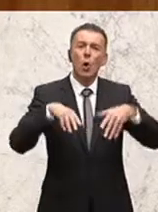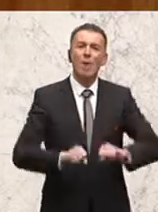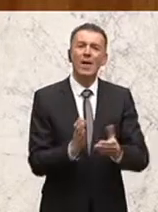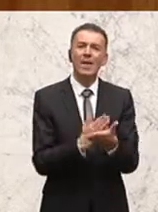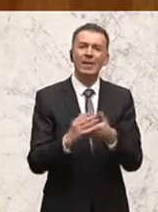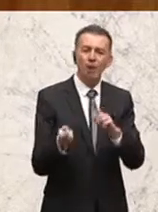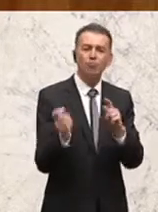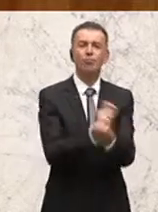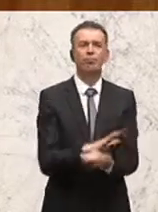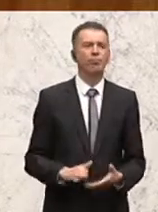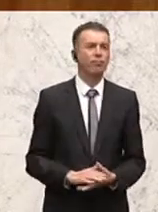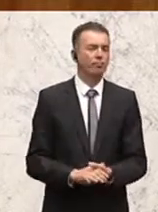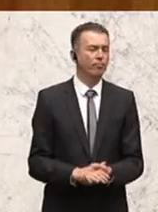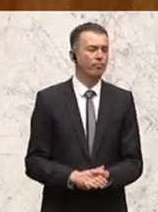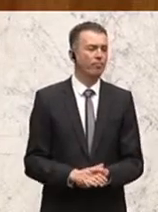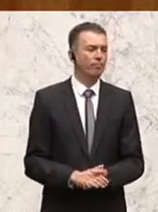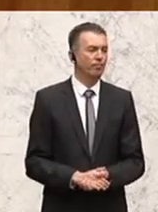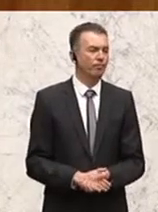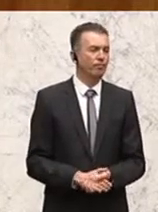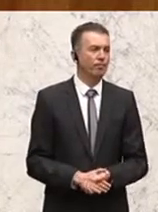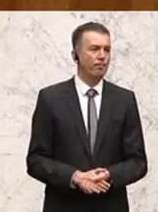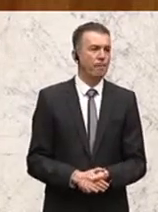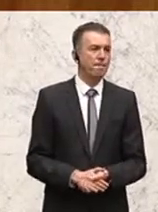Kompetenzverteilungen geht, als es derzeit der Fall ist.